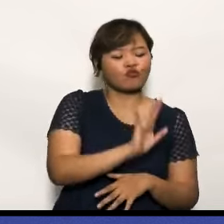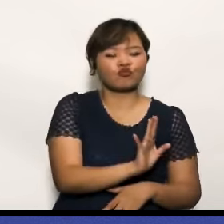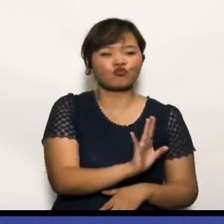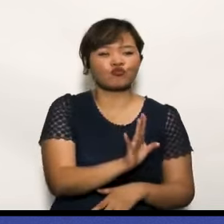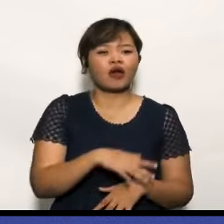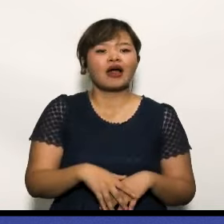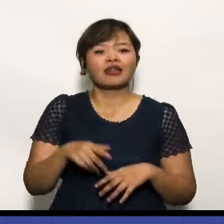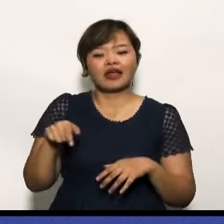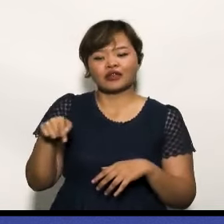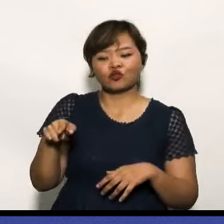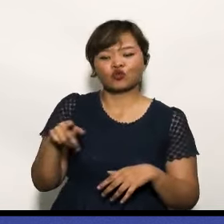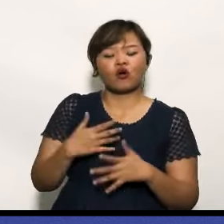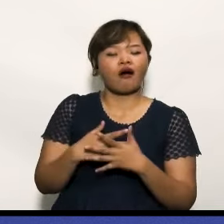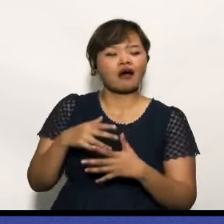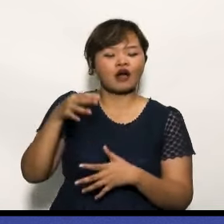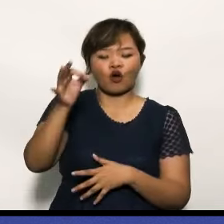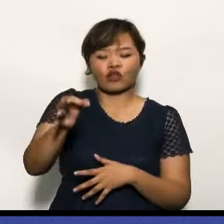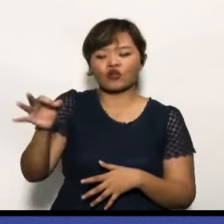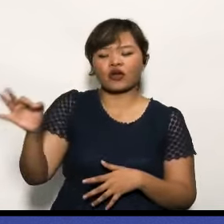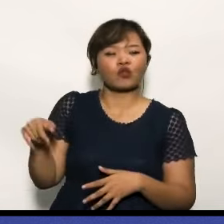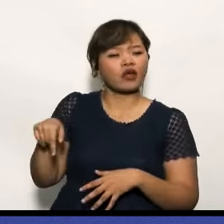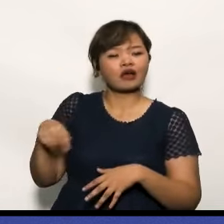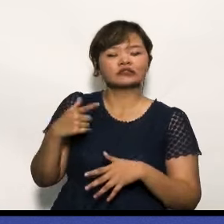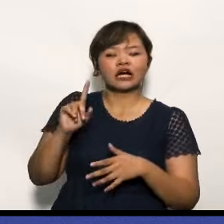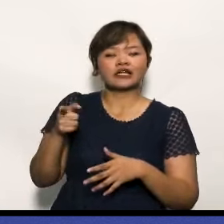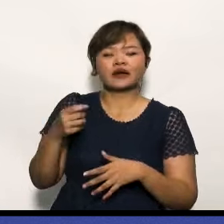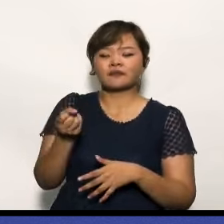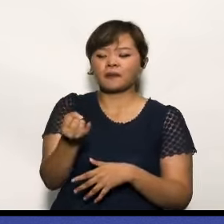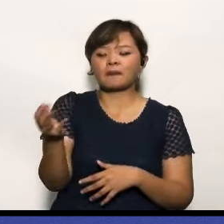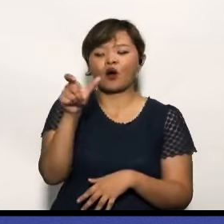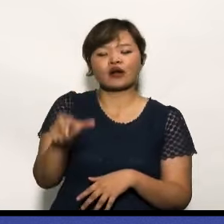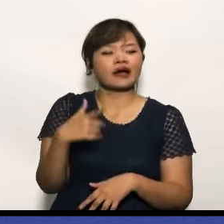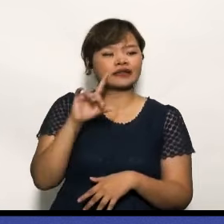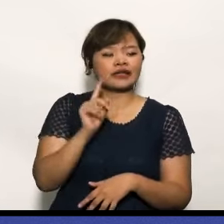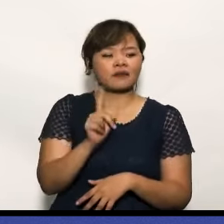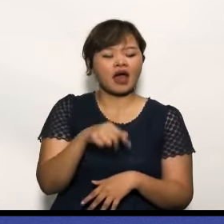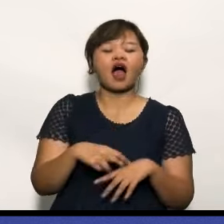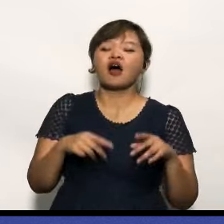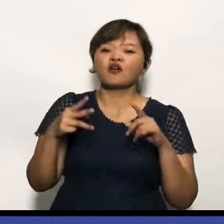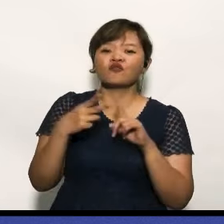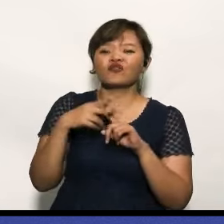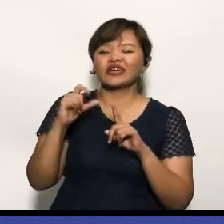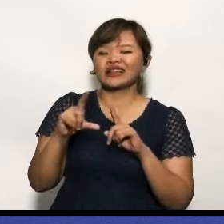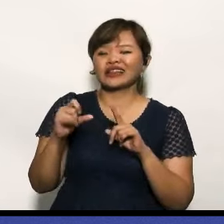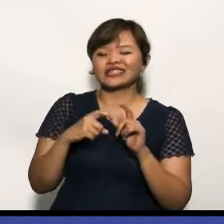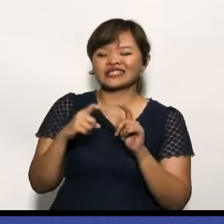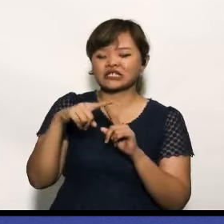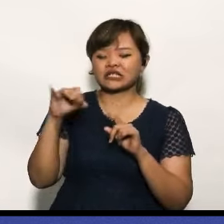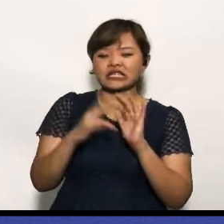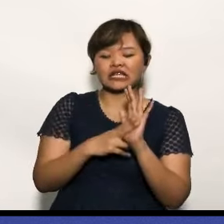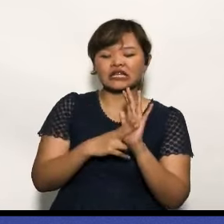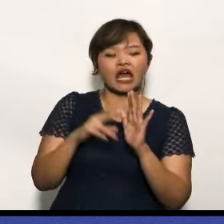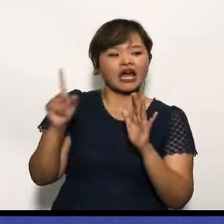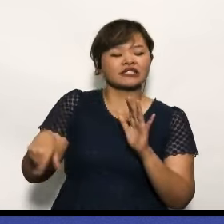Filistin dan seluruh negeri orang Gesur, mulai dari sungai Sikor di sebelah timur Mesir sampai ke